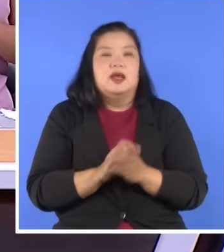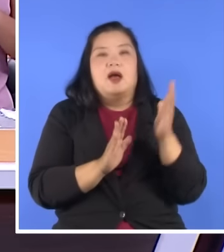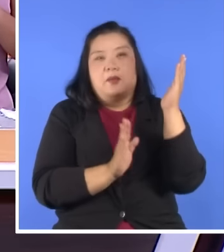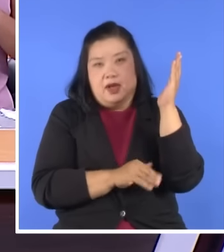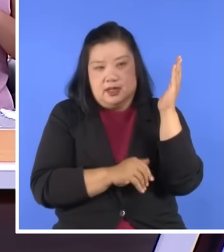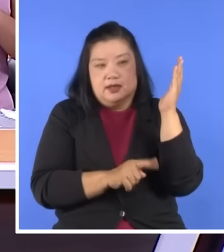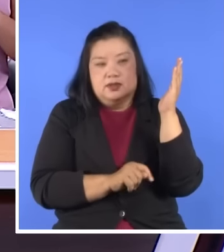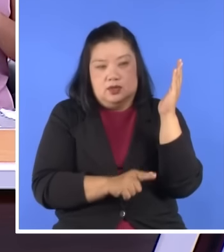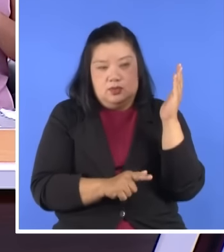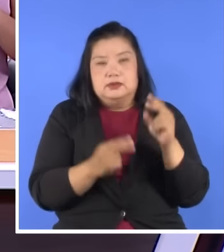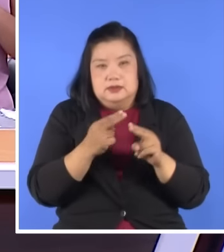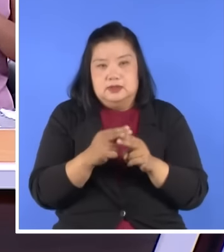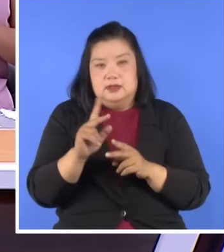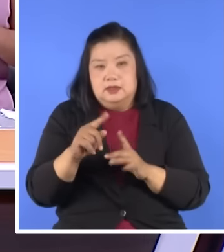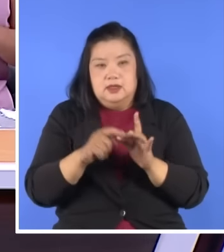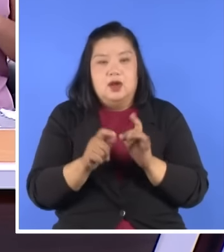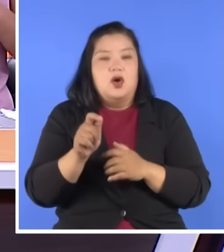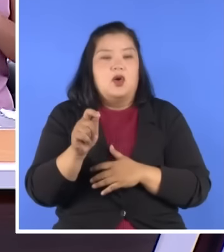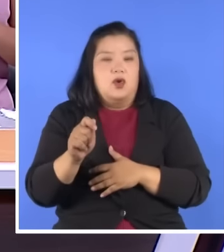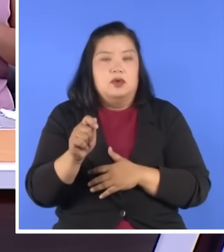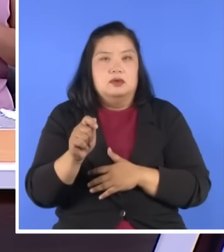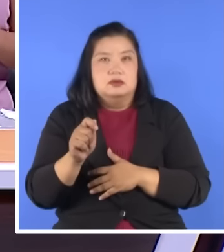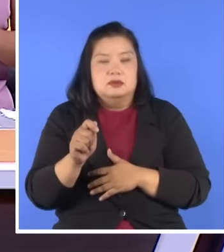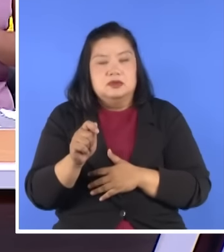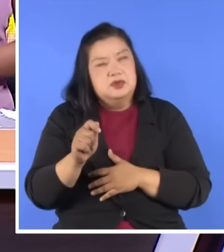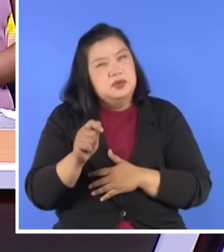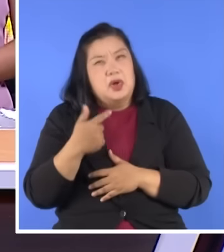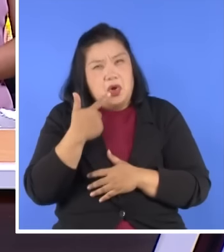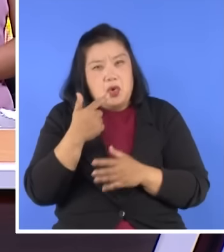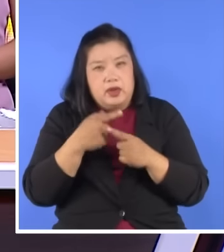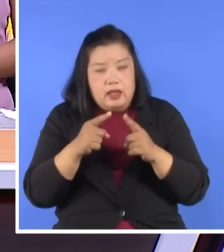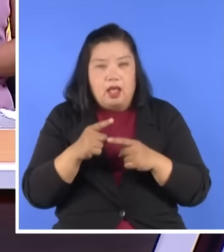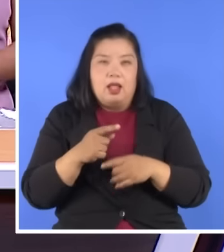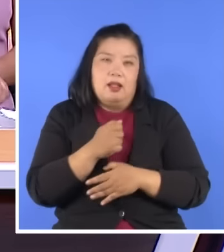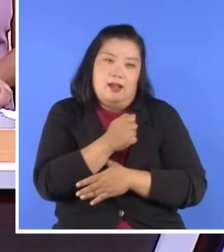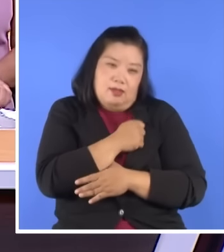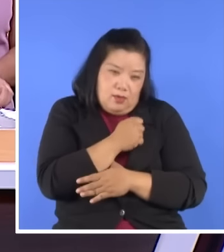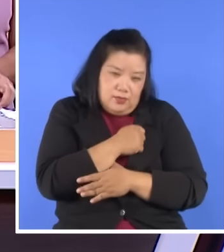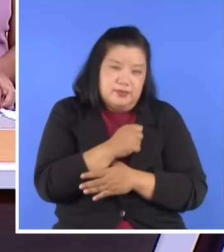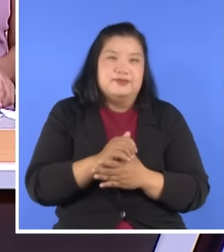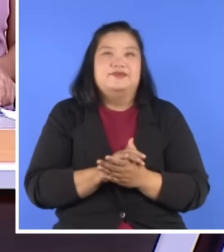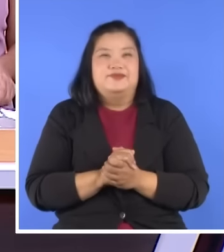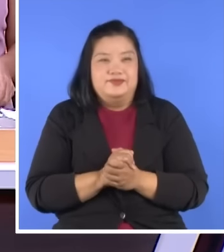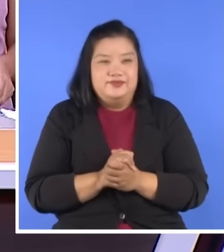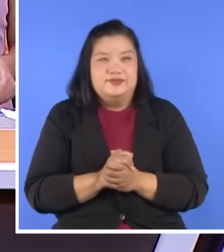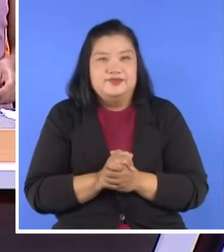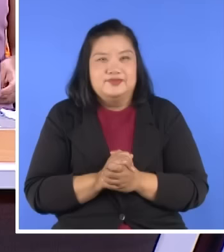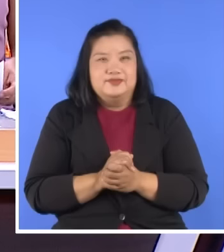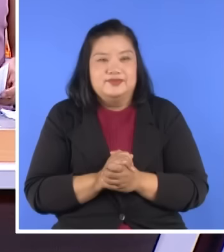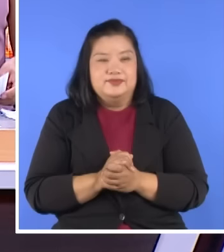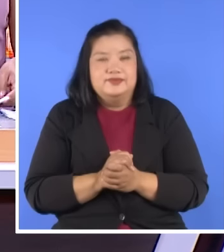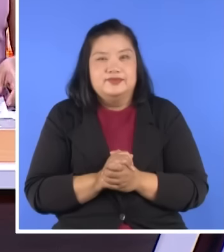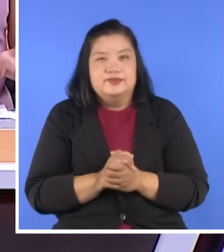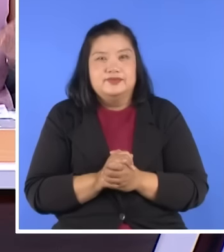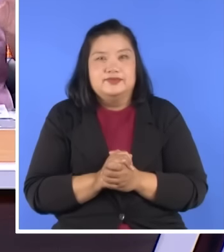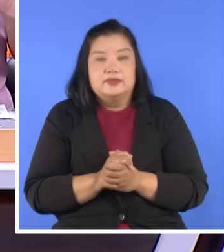เคกว่าจะได้เห็นความเอร็ดอร่อยนี่มันต้องแลกกับใช่ใช่ๆนี่บ้านๆเลยนะใช่กิยากค่ะส่วน